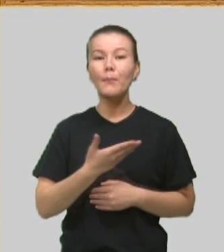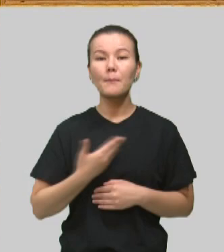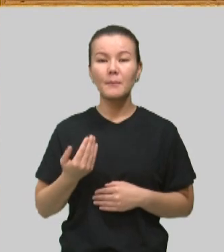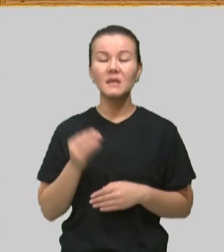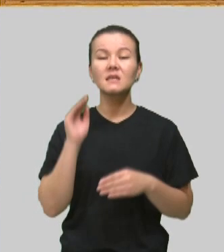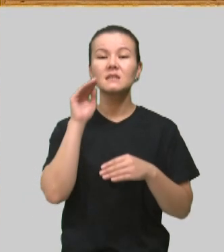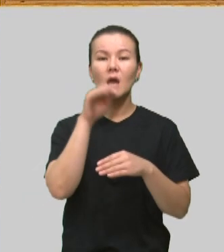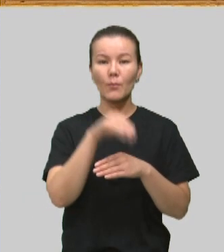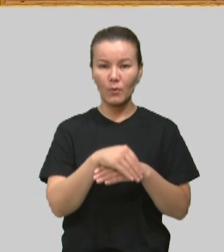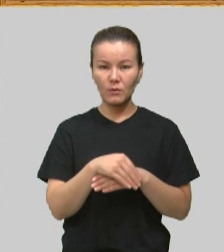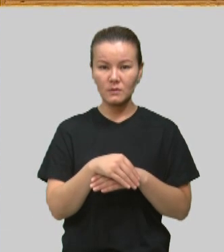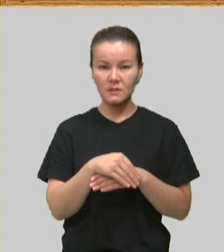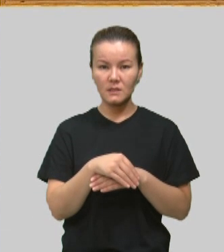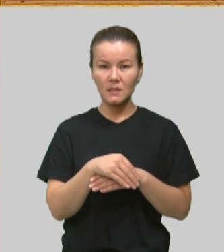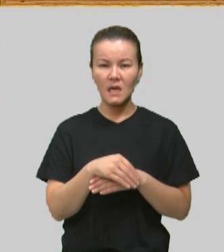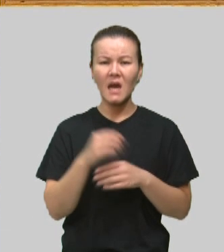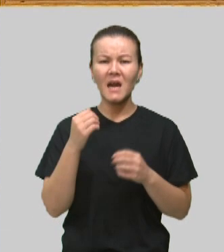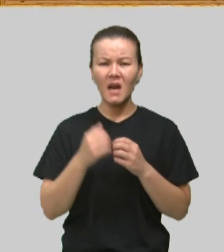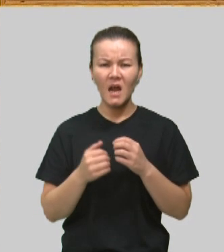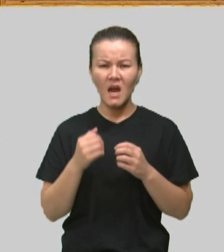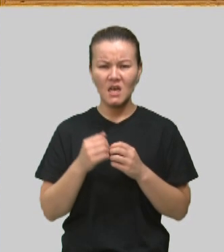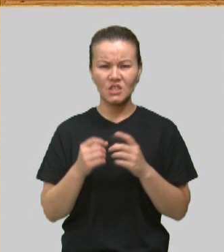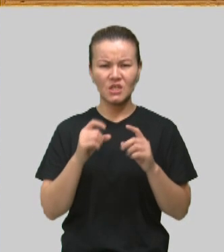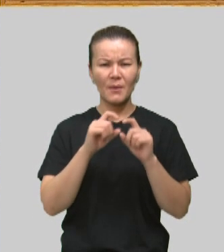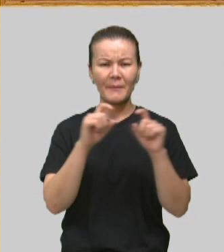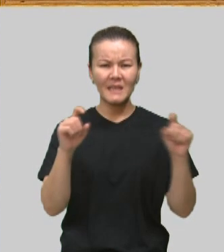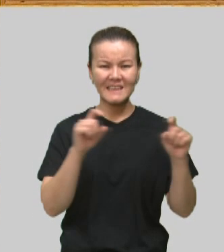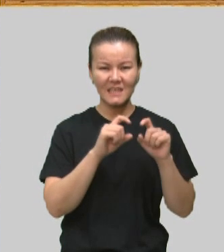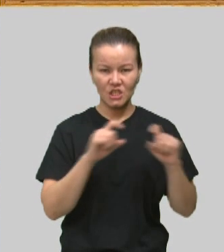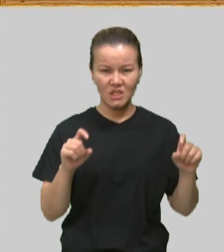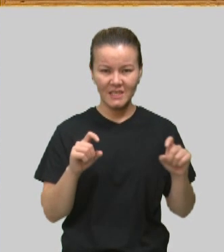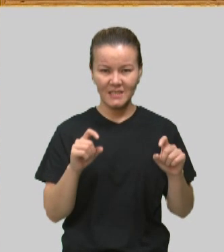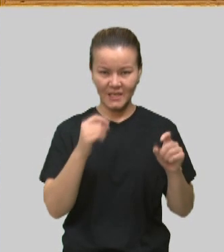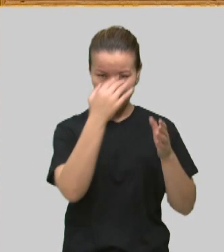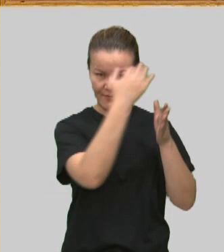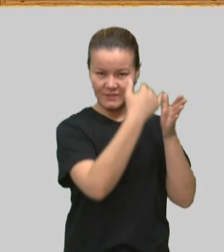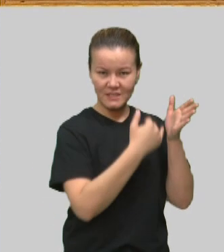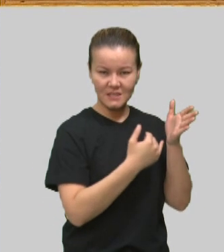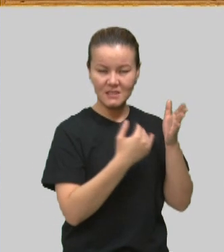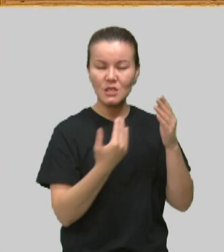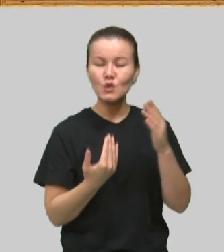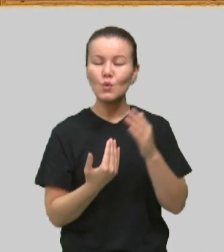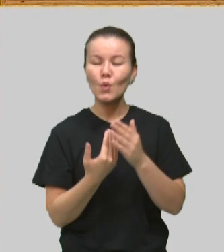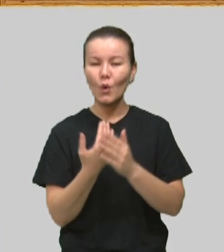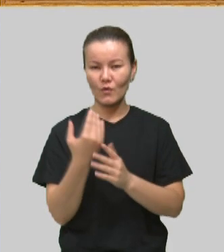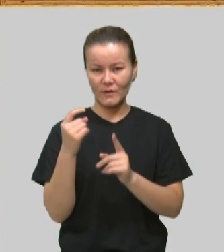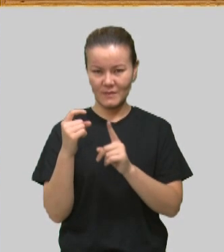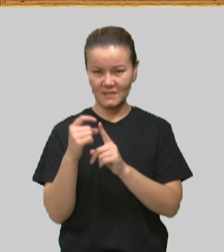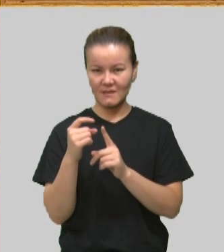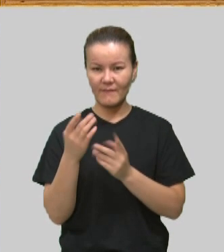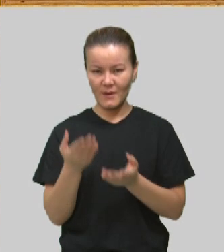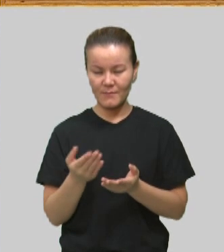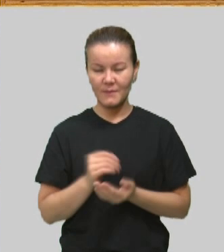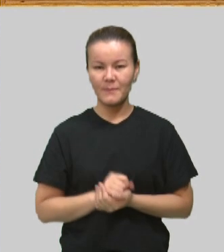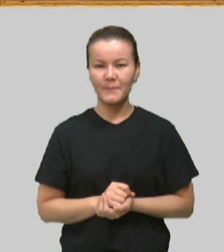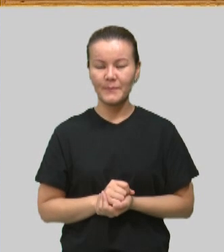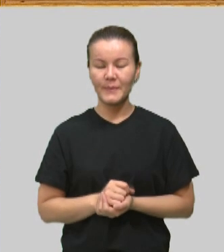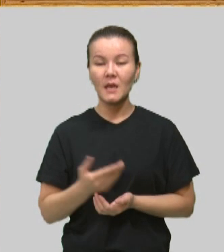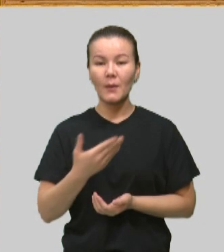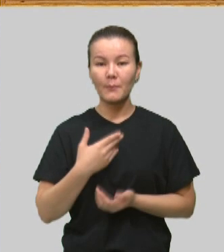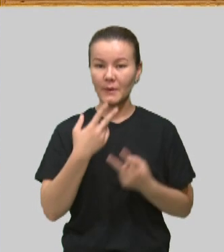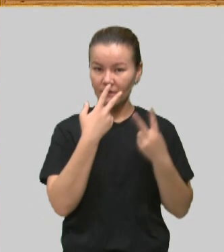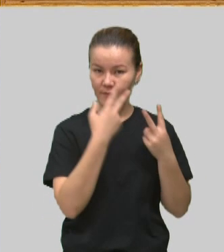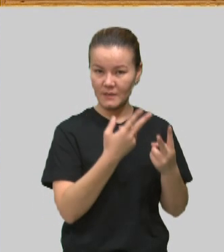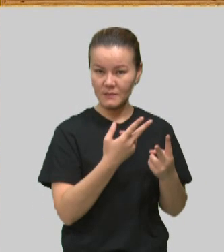Мы дополнили каждое предложение в тексте новыми словами. Мы